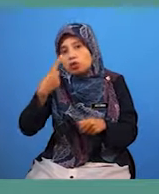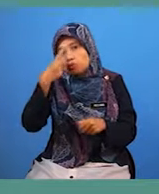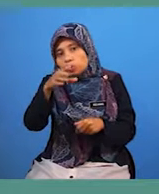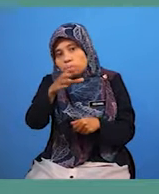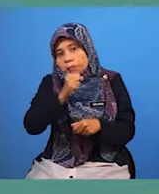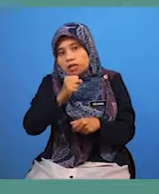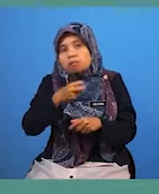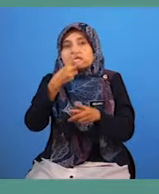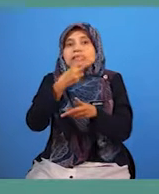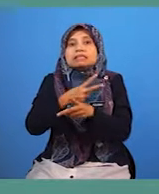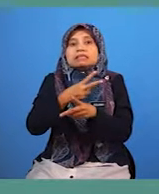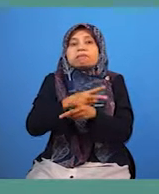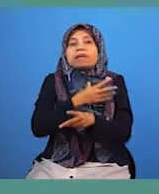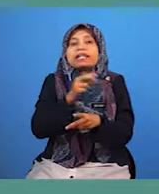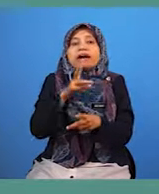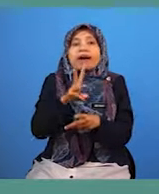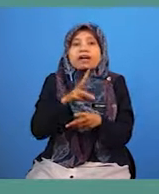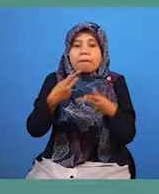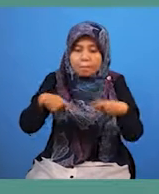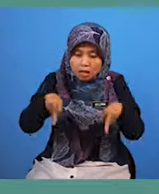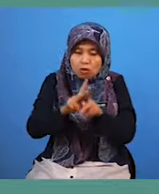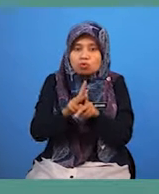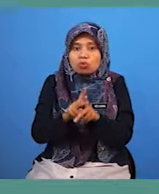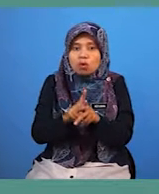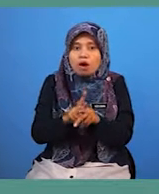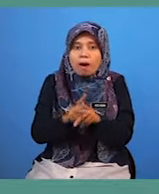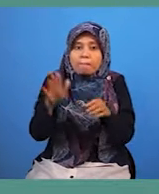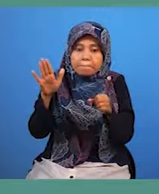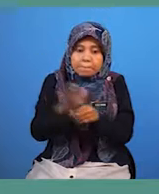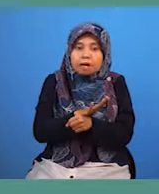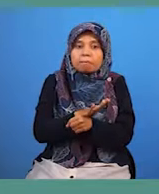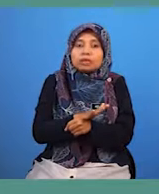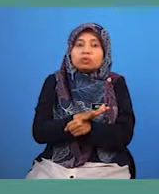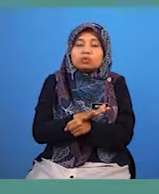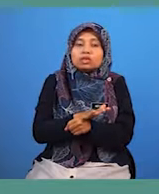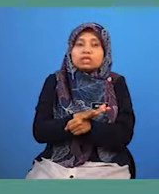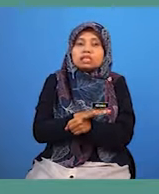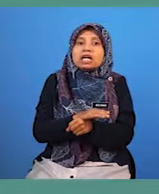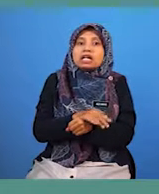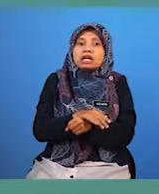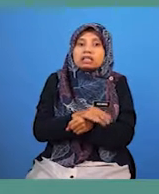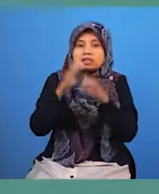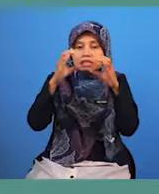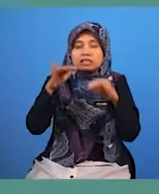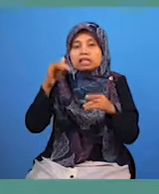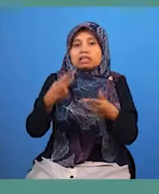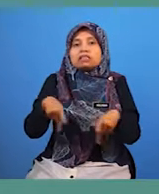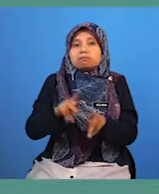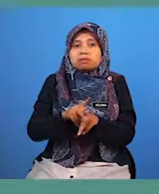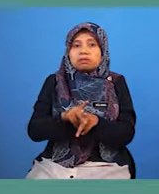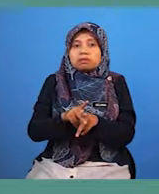untuk pengambilan dan penyimpanan sampel air perlulah memenuhi syarat yang diperlukan. Ini bagi